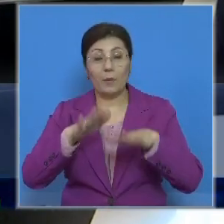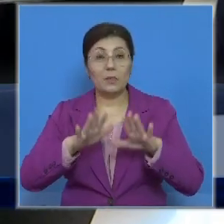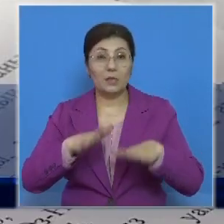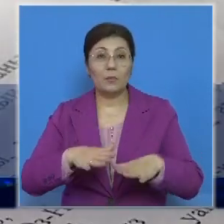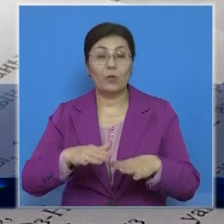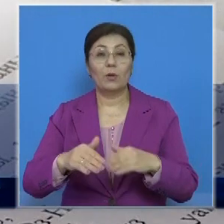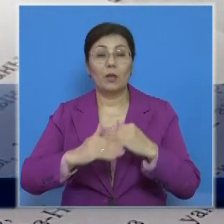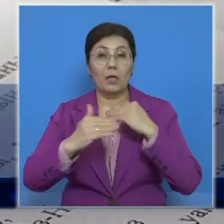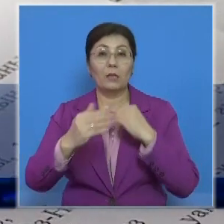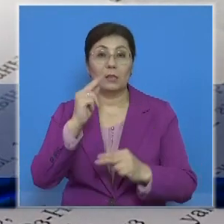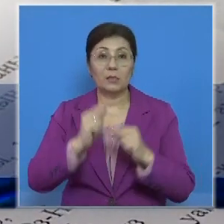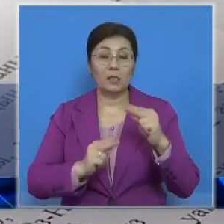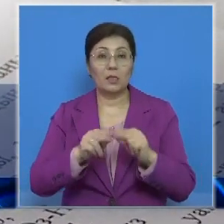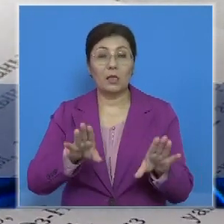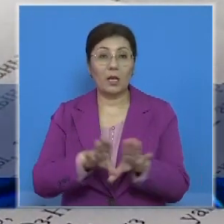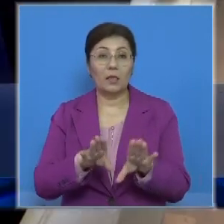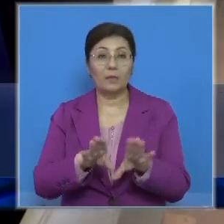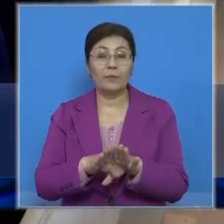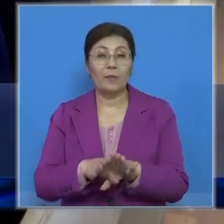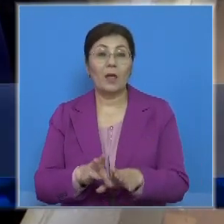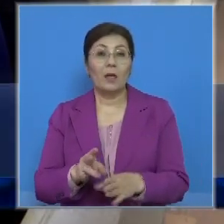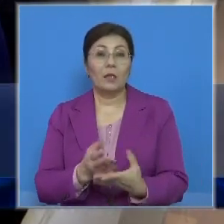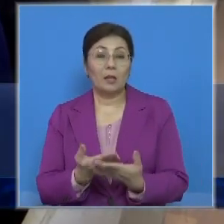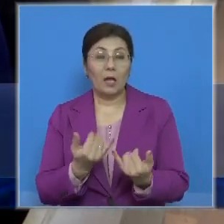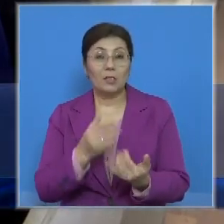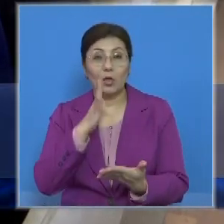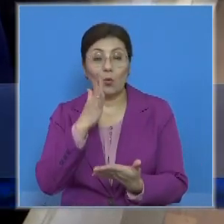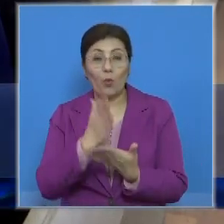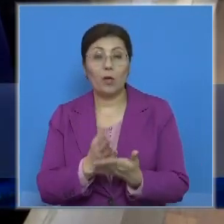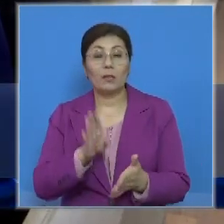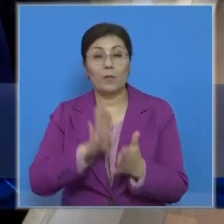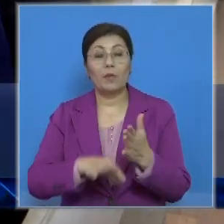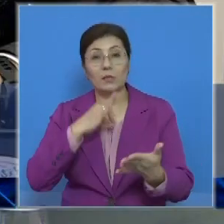кейбір жобалар мердігерлердің салғырттығынан жүзеге аспай қалған. Қазір оларға